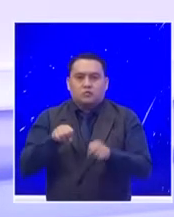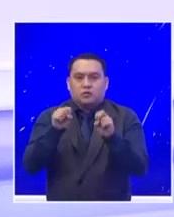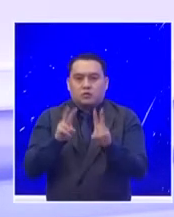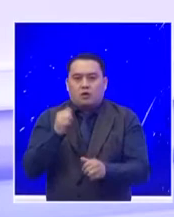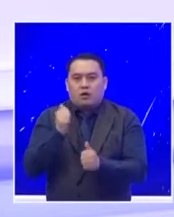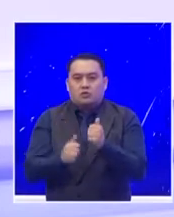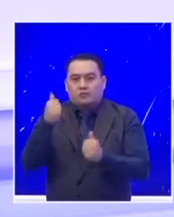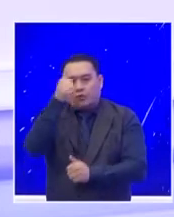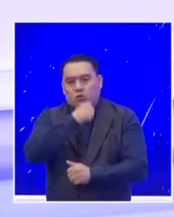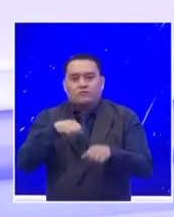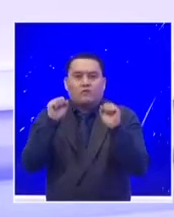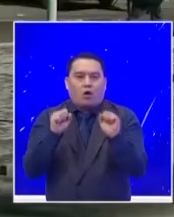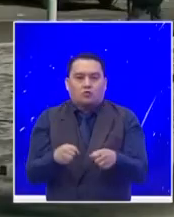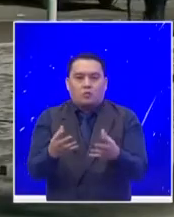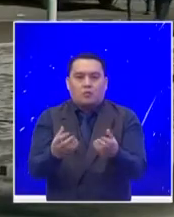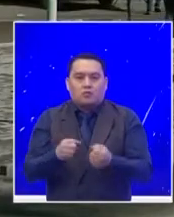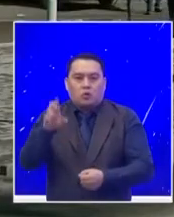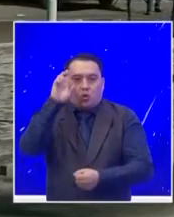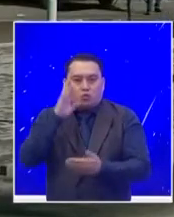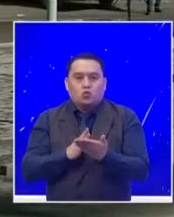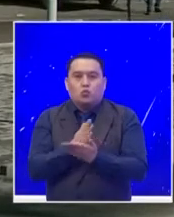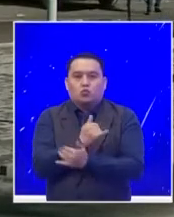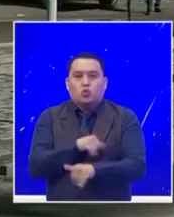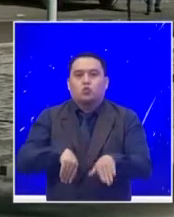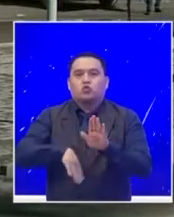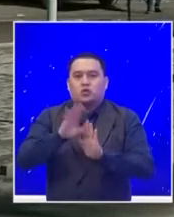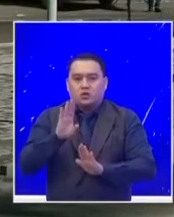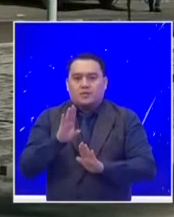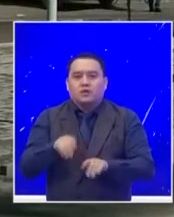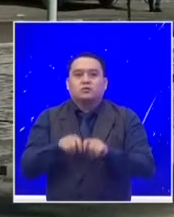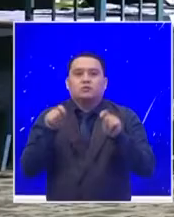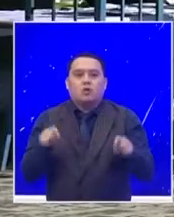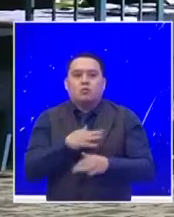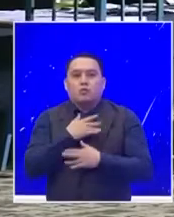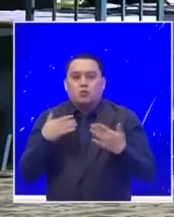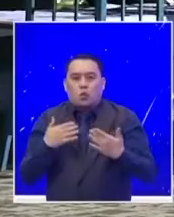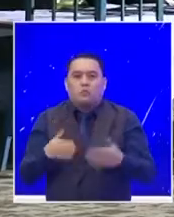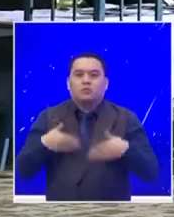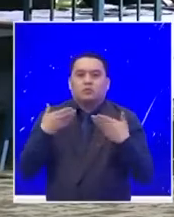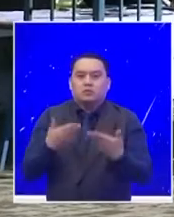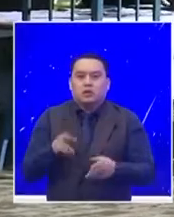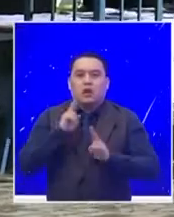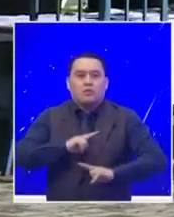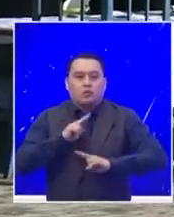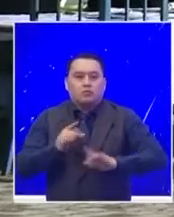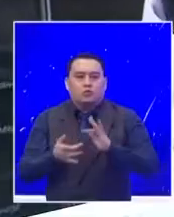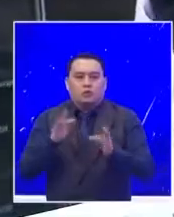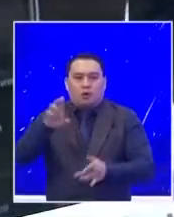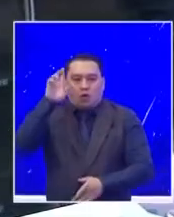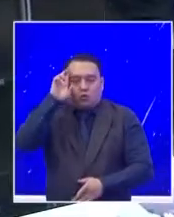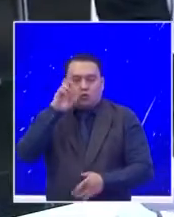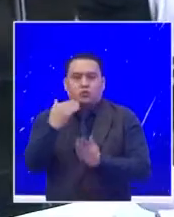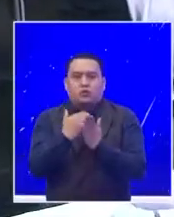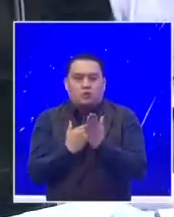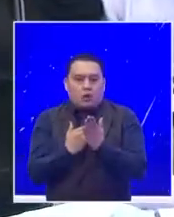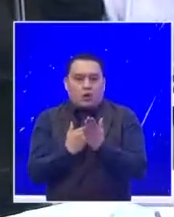специалистов, с каждым годом возможности получения госуслуг совершенствуются. Для этого создаются множество приложений и работают сайты государственных